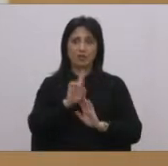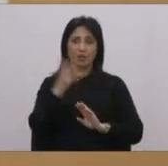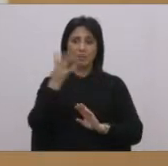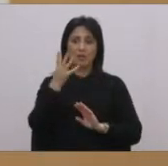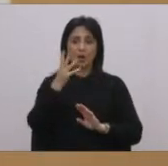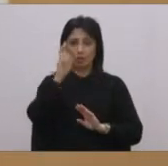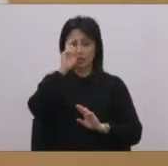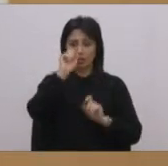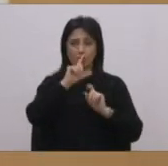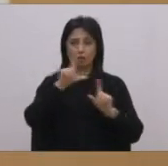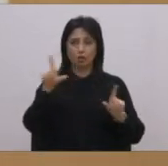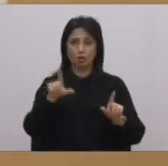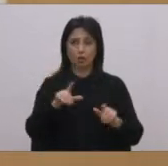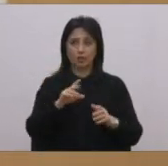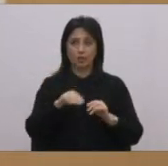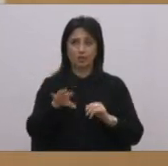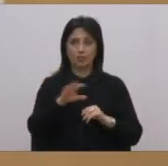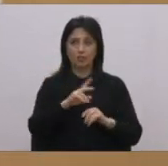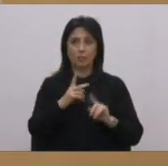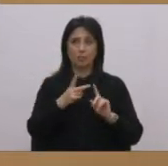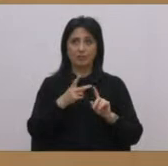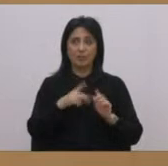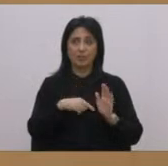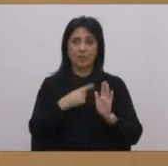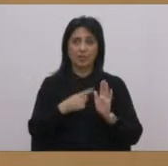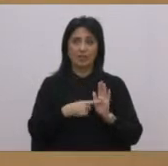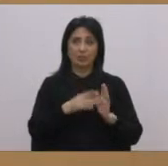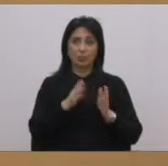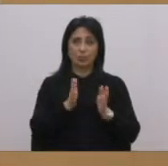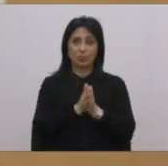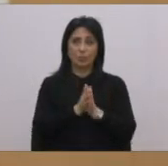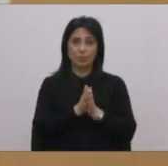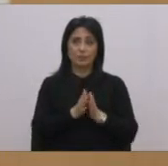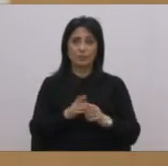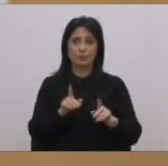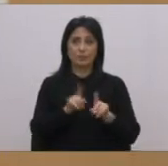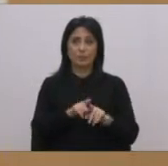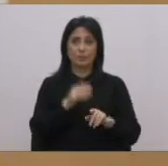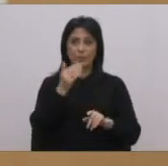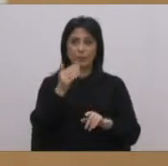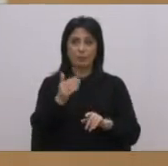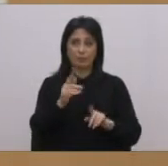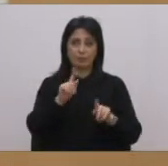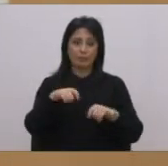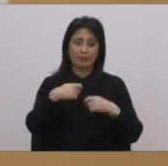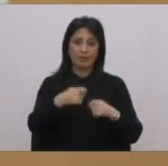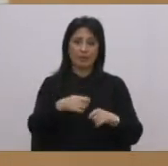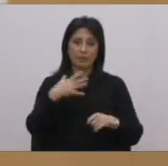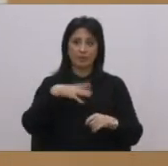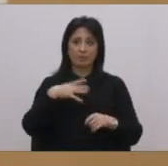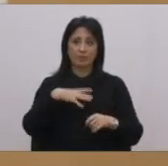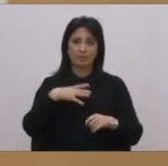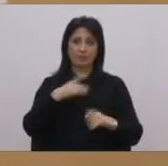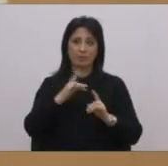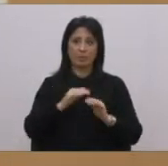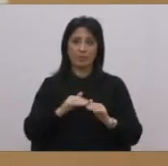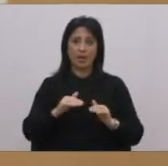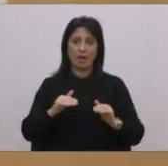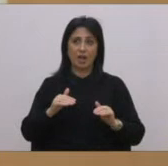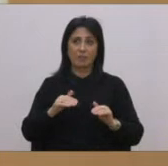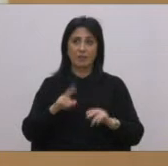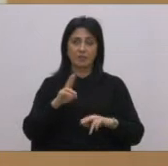4 საჯარო სკოლის ტერიტორიაზე. Და მეორე კითხვა მინდა გთხოვოთ. ასევე თქვენთან გადმოცემულია თბილისის საბავშვო